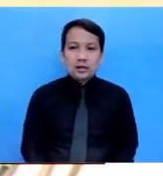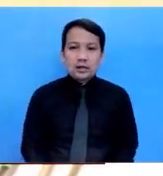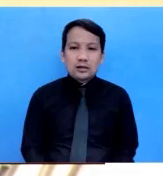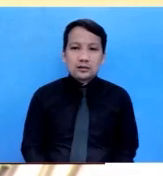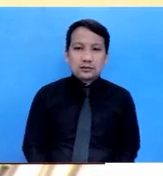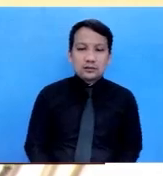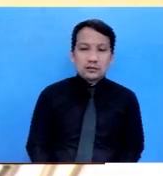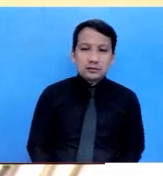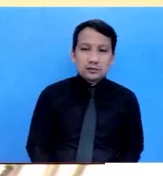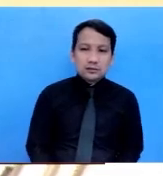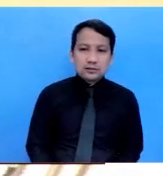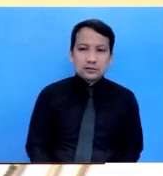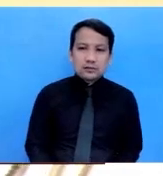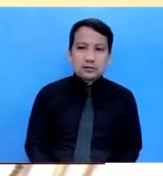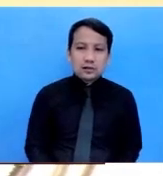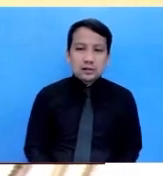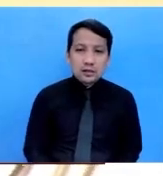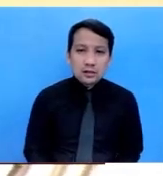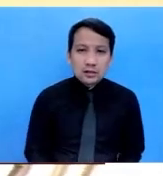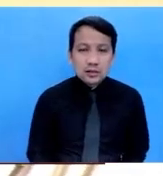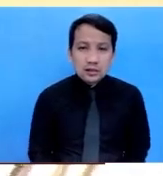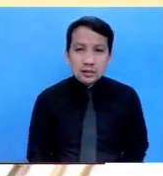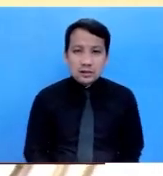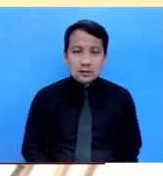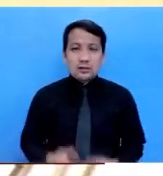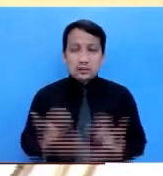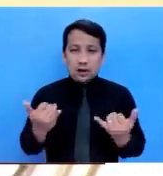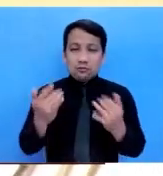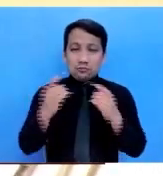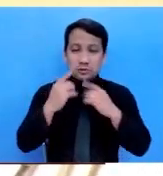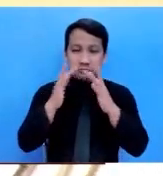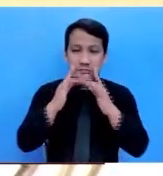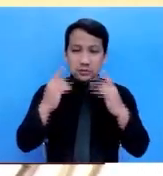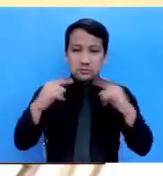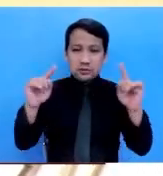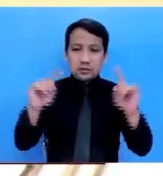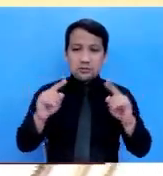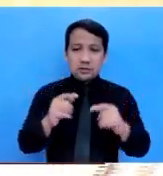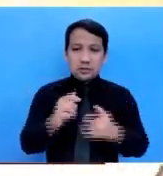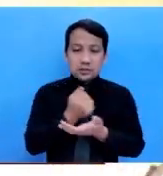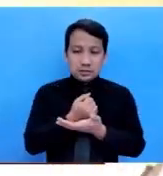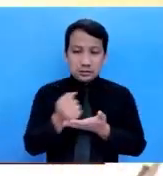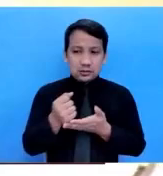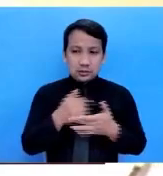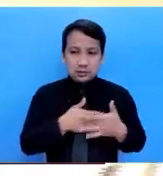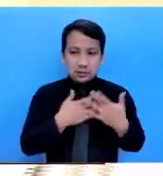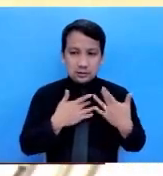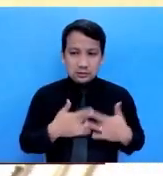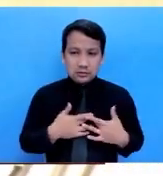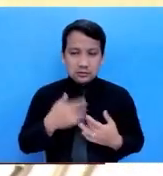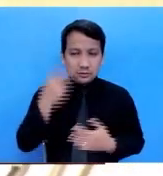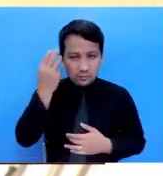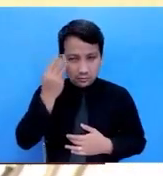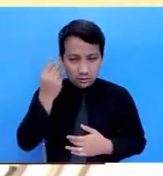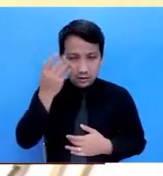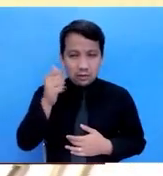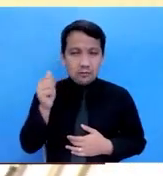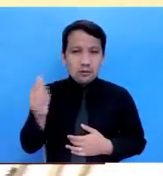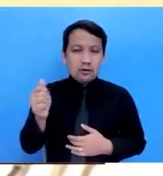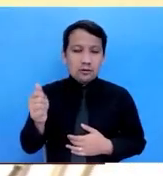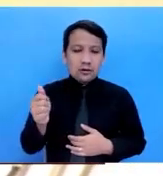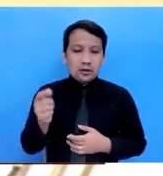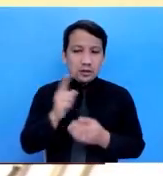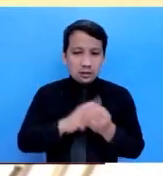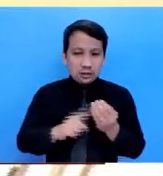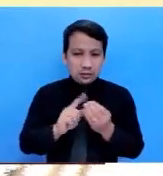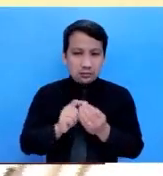na puso ni Jesus, Sacred Heart. Kaya gusto ko sanang pagnilayan natin ang tungkol